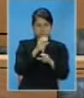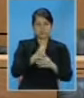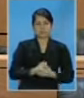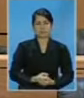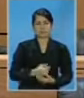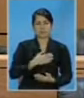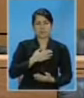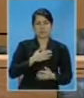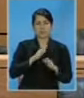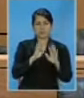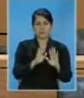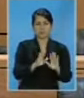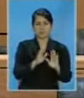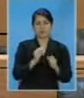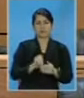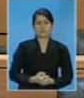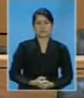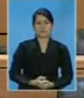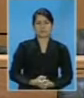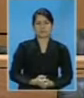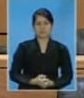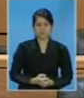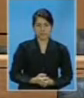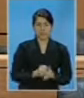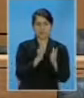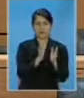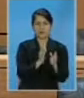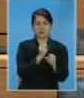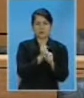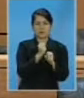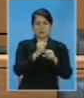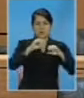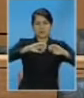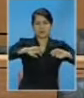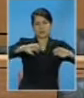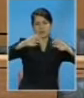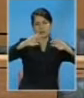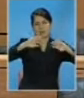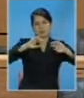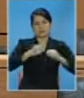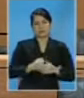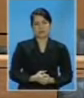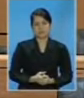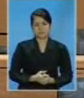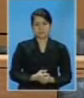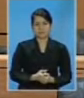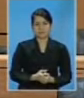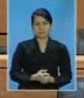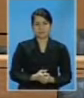มอยากจะฝากไปถึงข้าราชการซึ่งอยู่ในซึ่ง